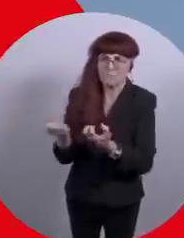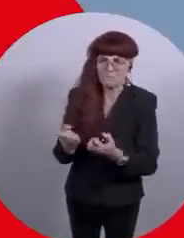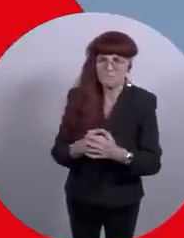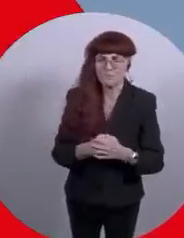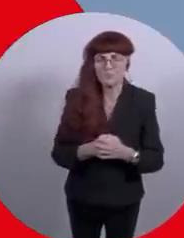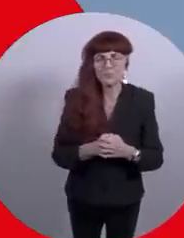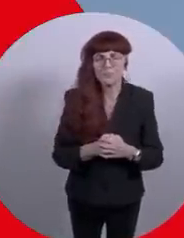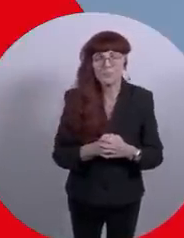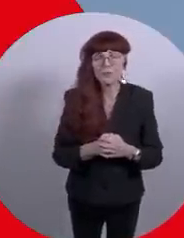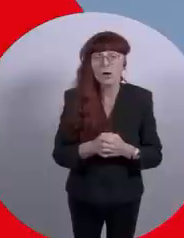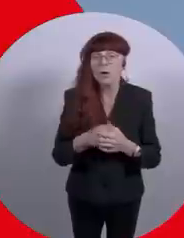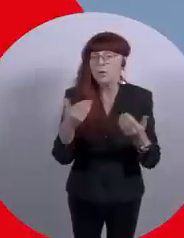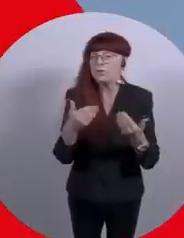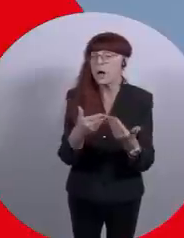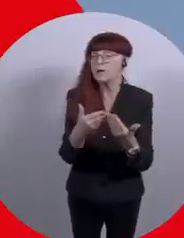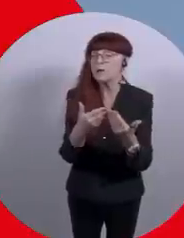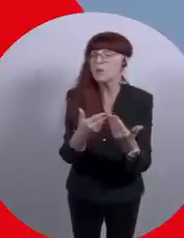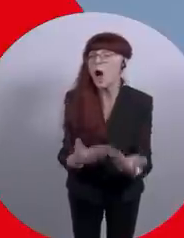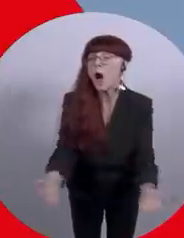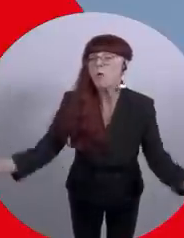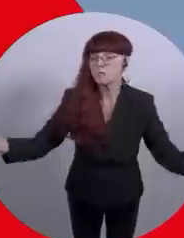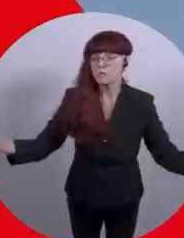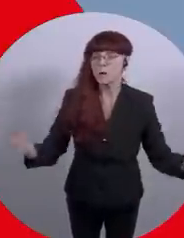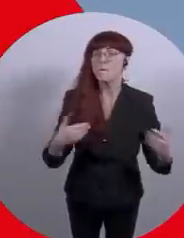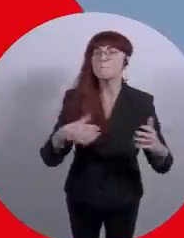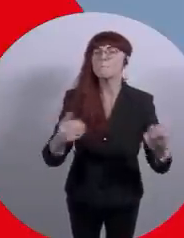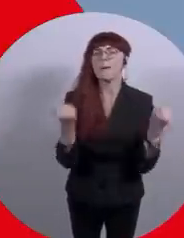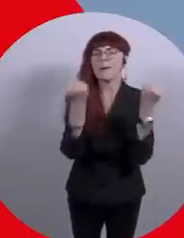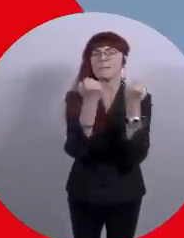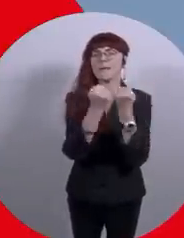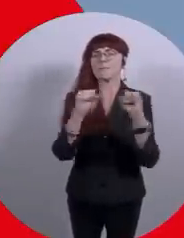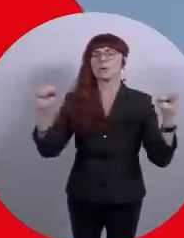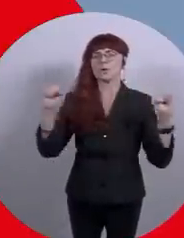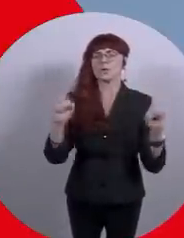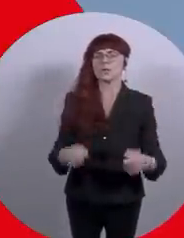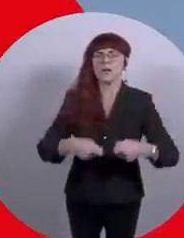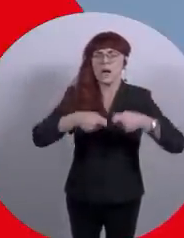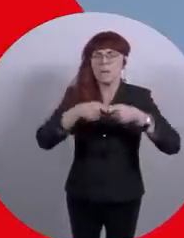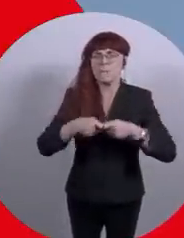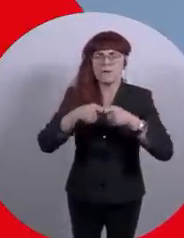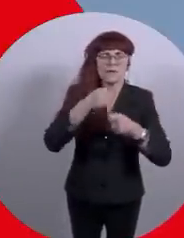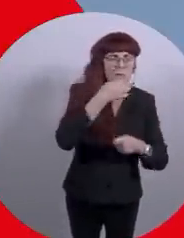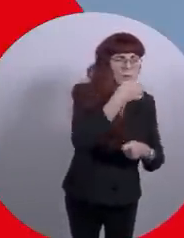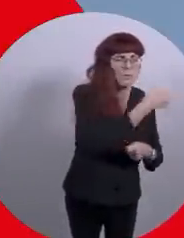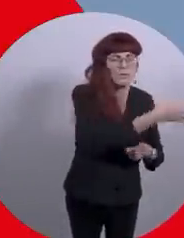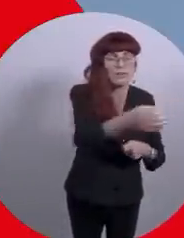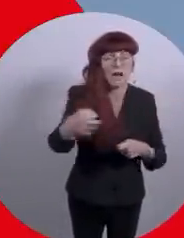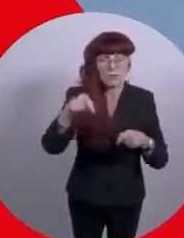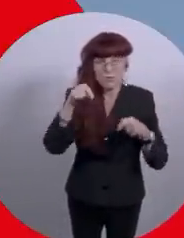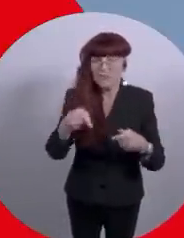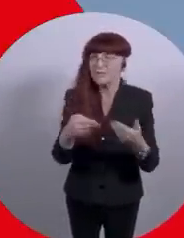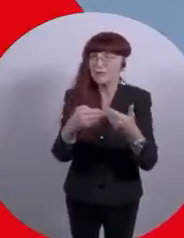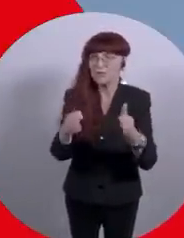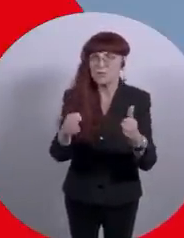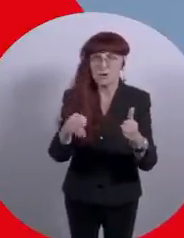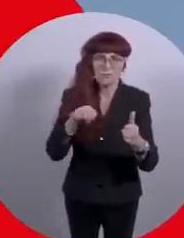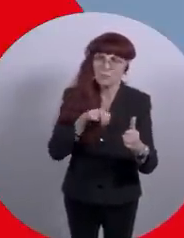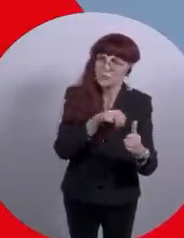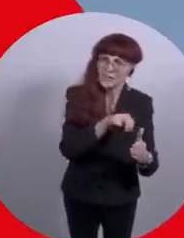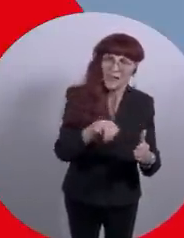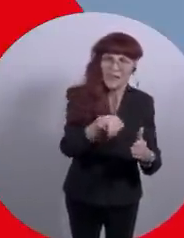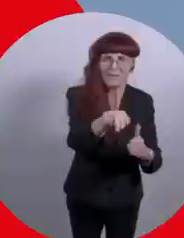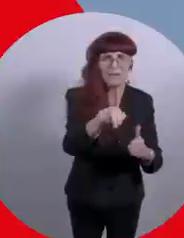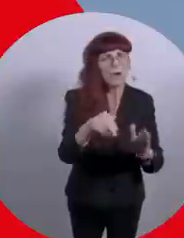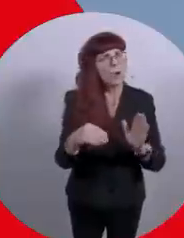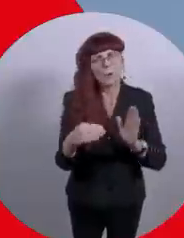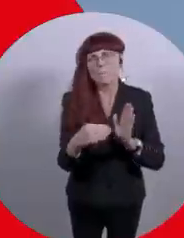und wir haben eine Tür aufgestoßen in Richtung mehr Demokratie durch die Mitgliederbefragung und diese Tür durch die werden wir gehen aber dafür braucht es